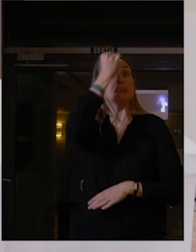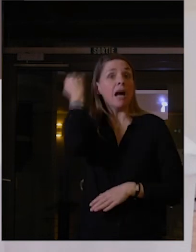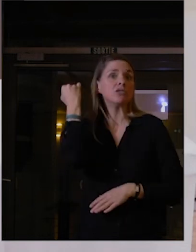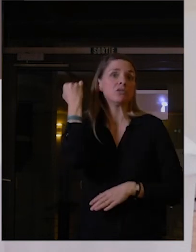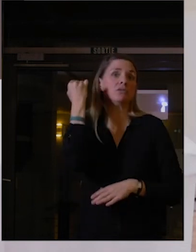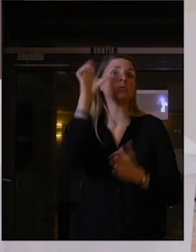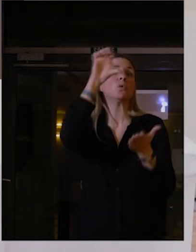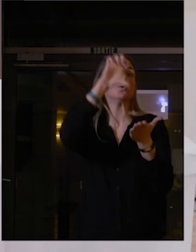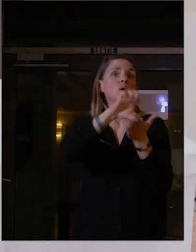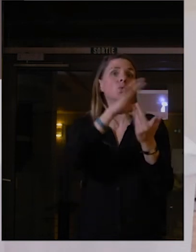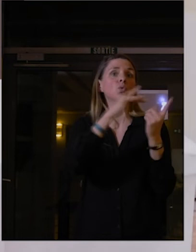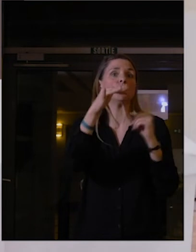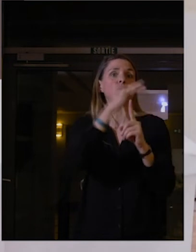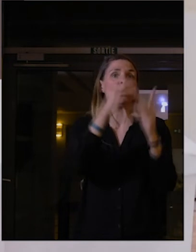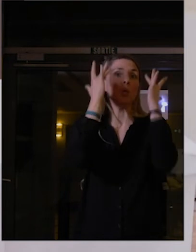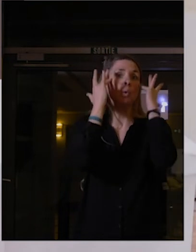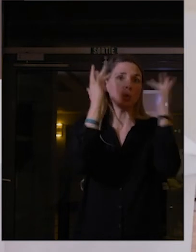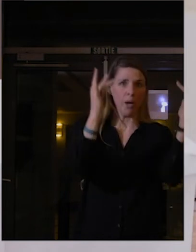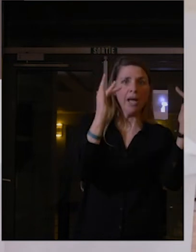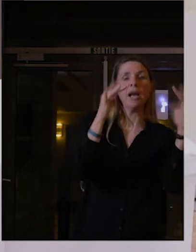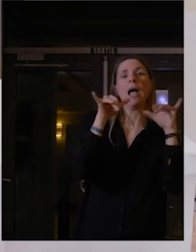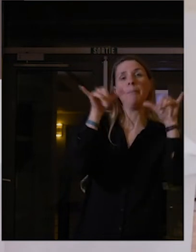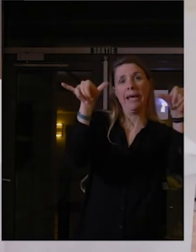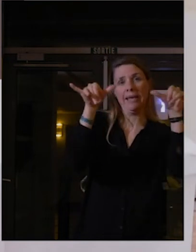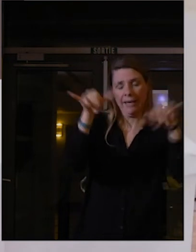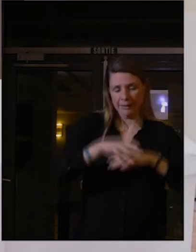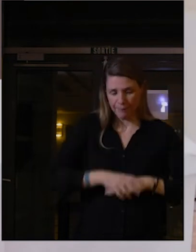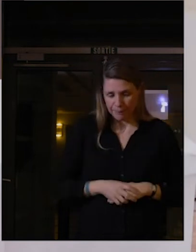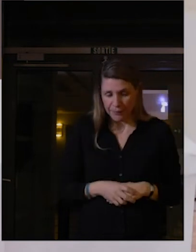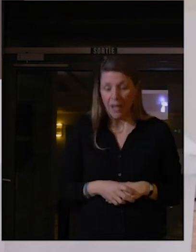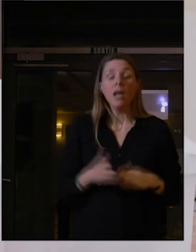centre socioculturel à Mérignac. Et mon